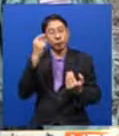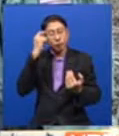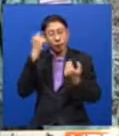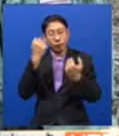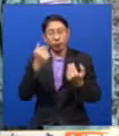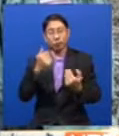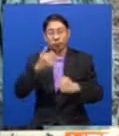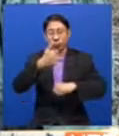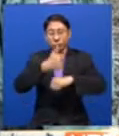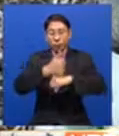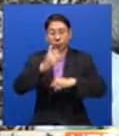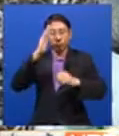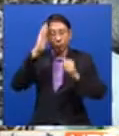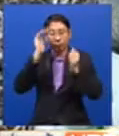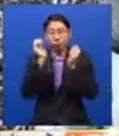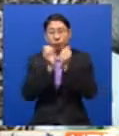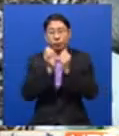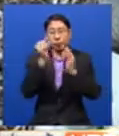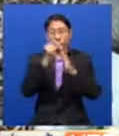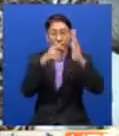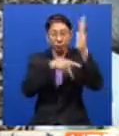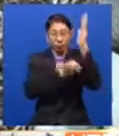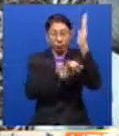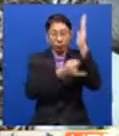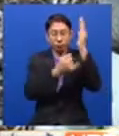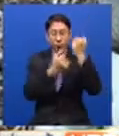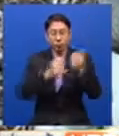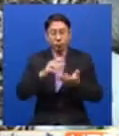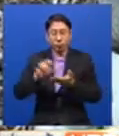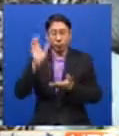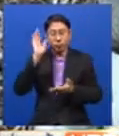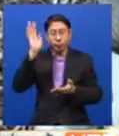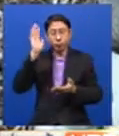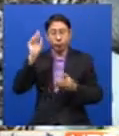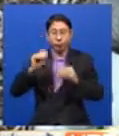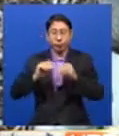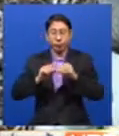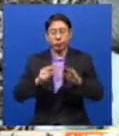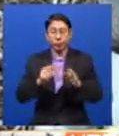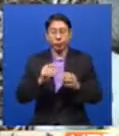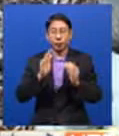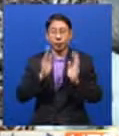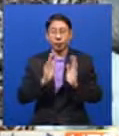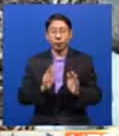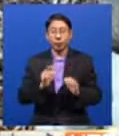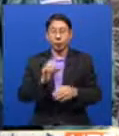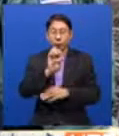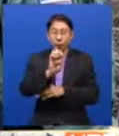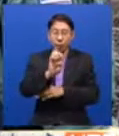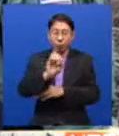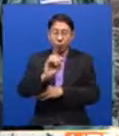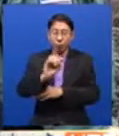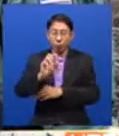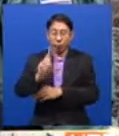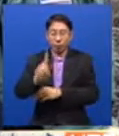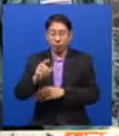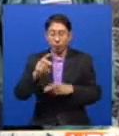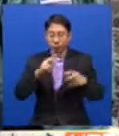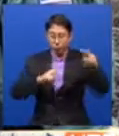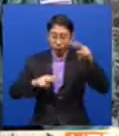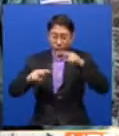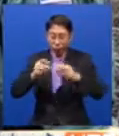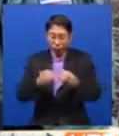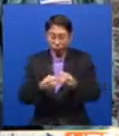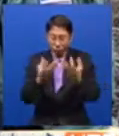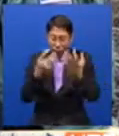สว่างผู้บังคับการตำรวจภูธรจังหวัดประจวบคีรีขันธ์ออกมาเปิดเผยว่าหลังจากที่เจ้าหน้าที่ EOD เข้าไปตรวจสอบวัตถุระเบิดทั้งหมด